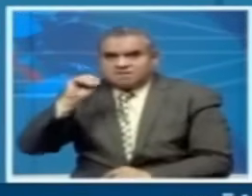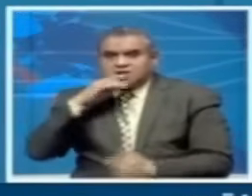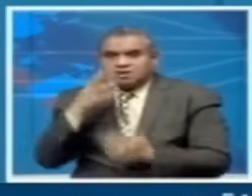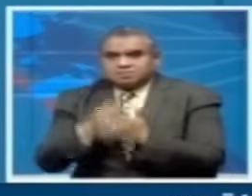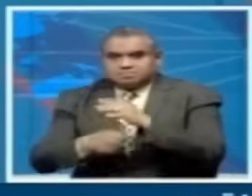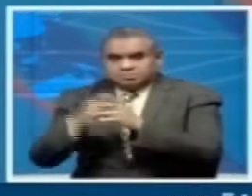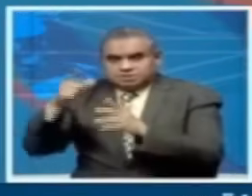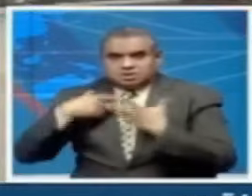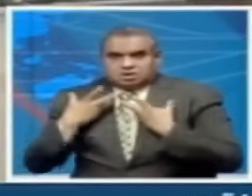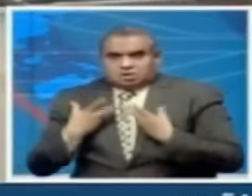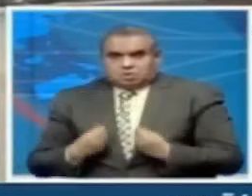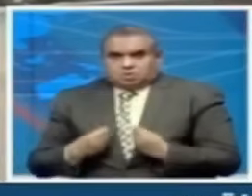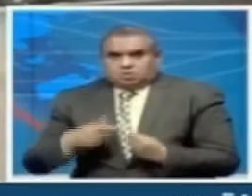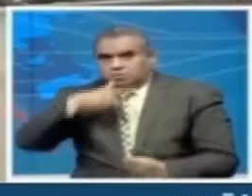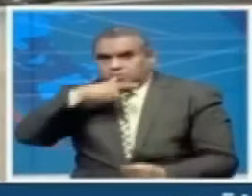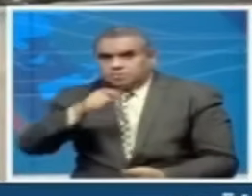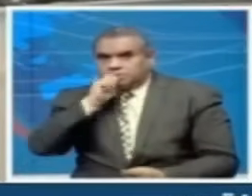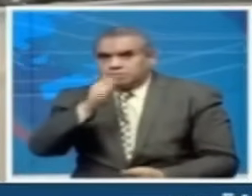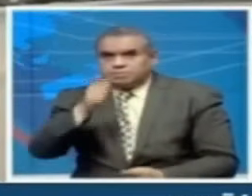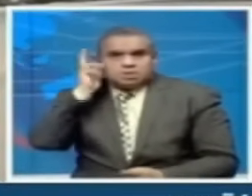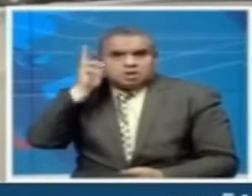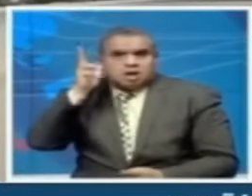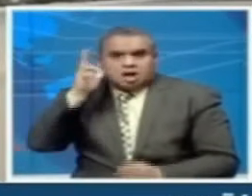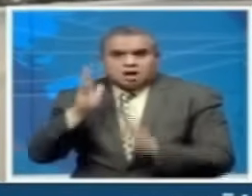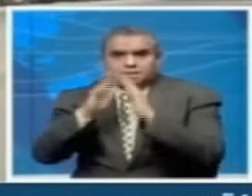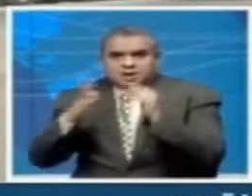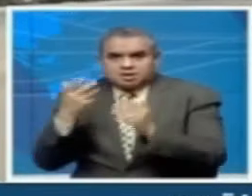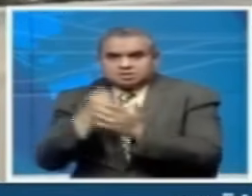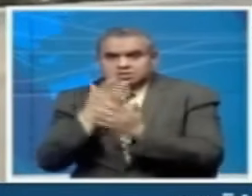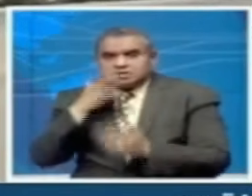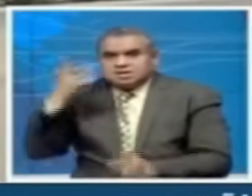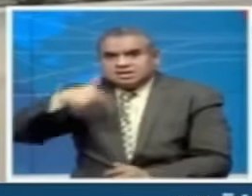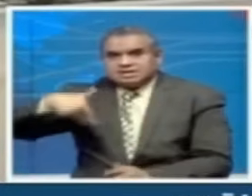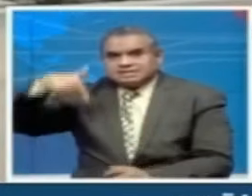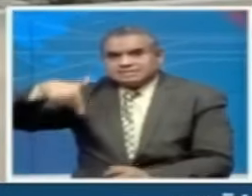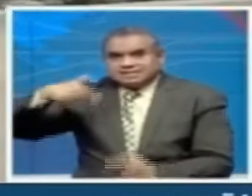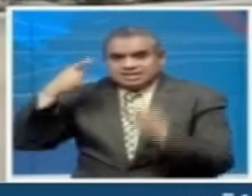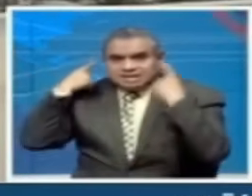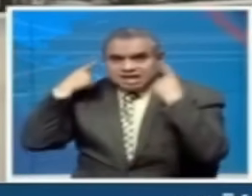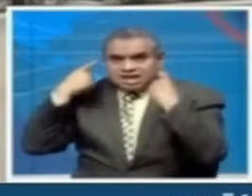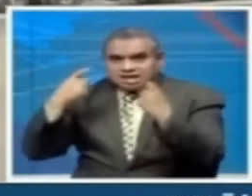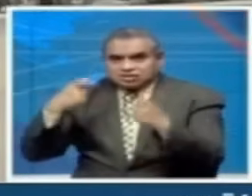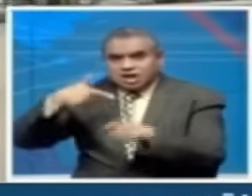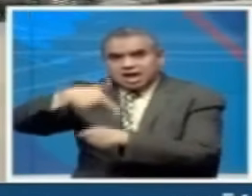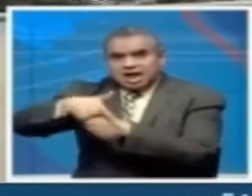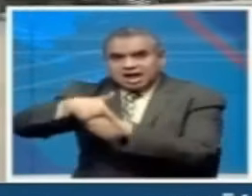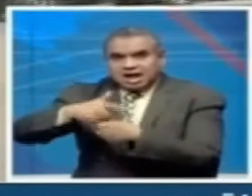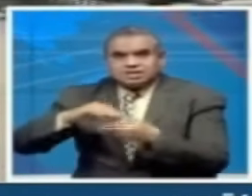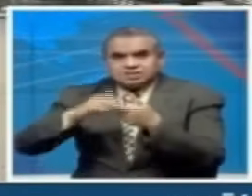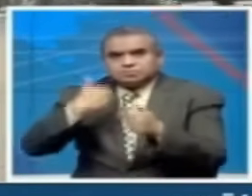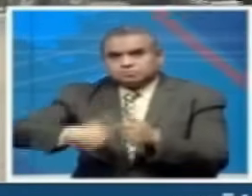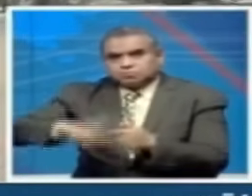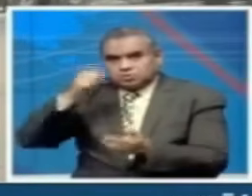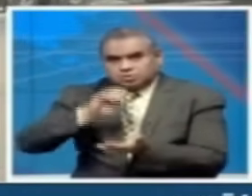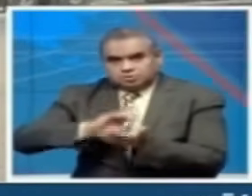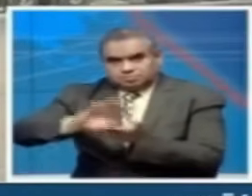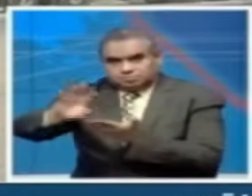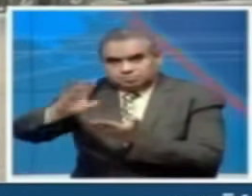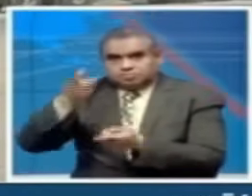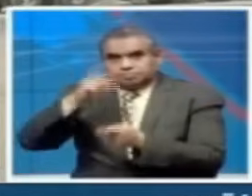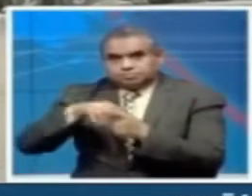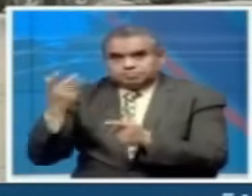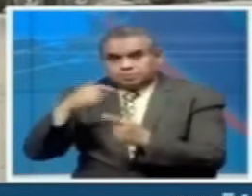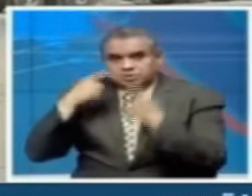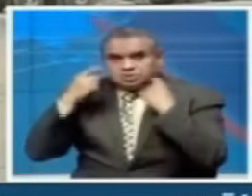لسريان الهدنة. وقد أفاد مراسل أخبار مصر بدخول 6 شاحنات وقود إلى قطاع غزة عبر المعبر، وأوضح أن